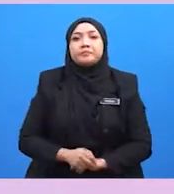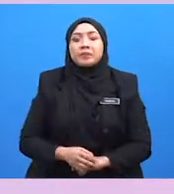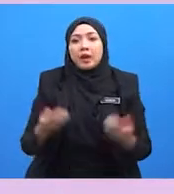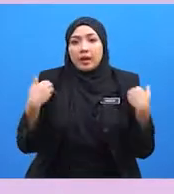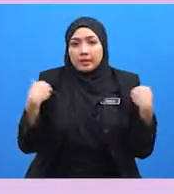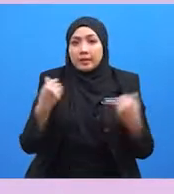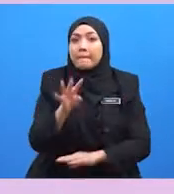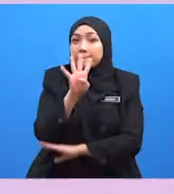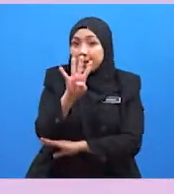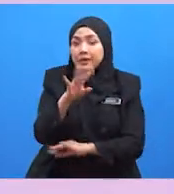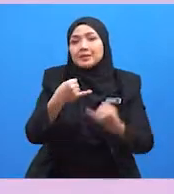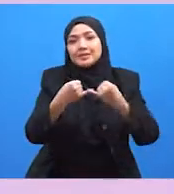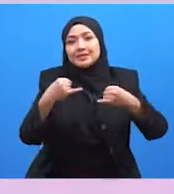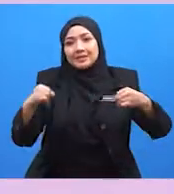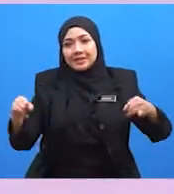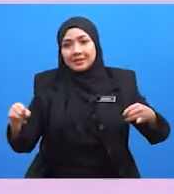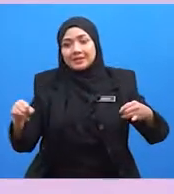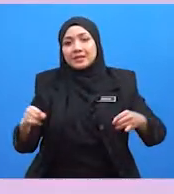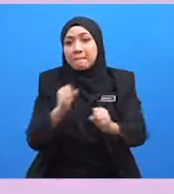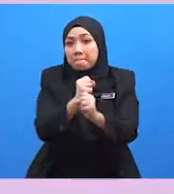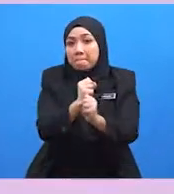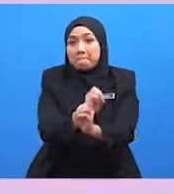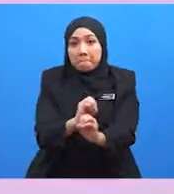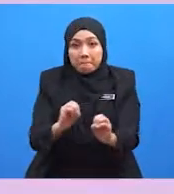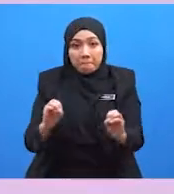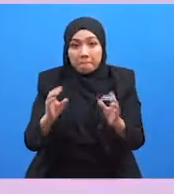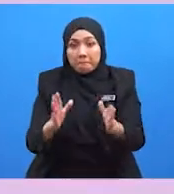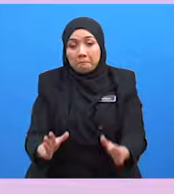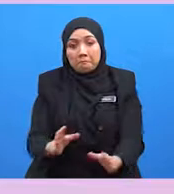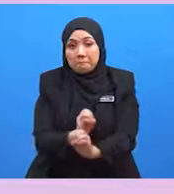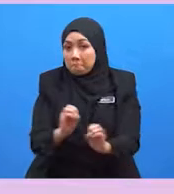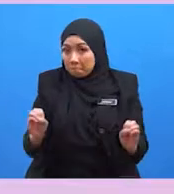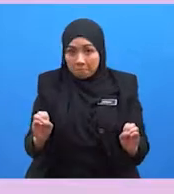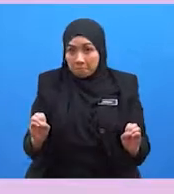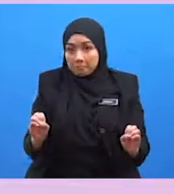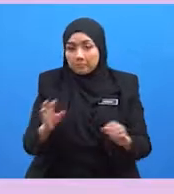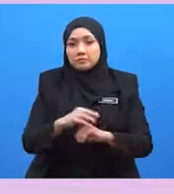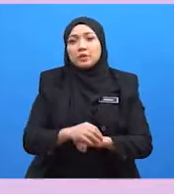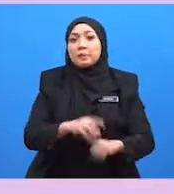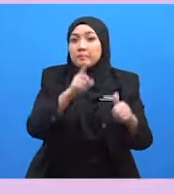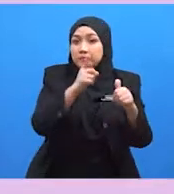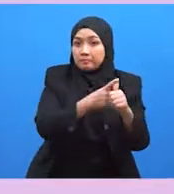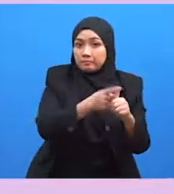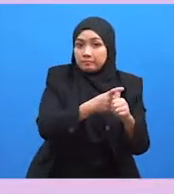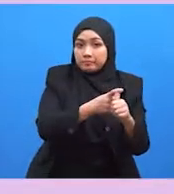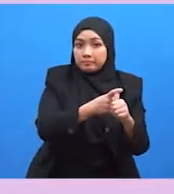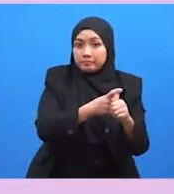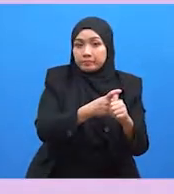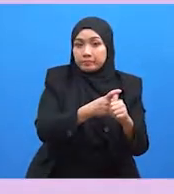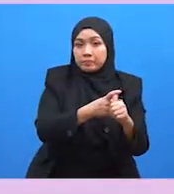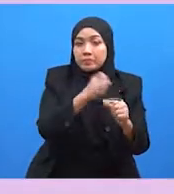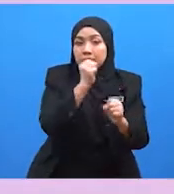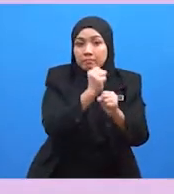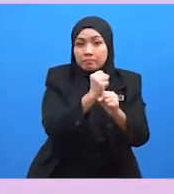jenis pengangguran yang murid-murid perlu tahu, iaitu pertama,